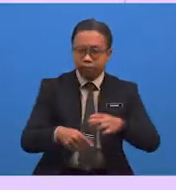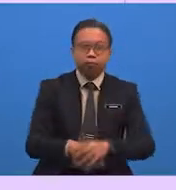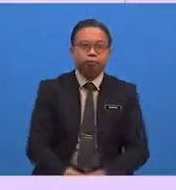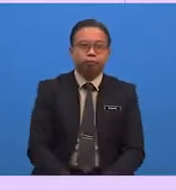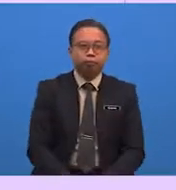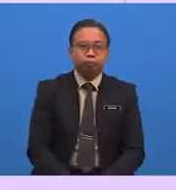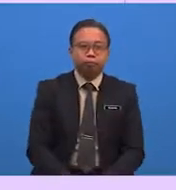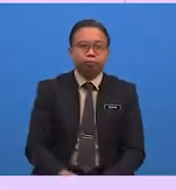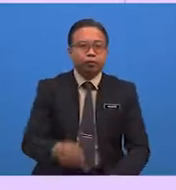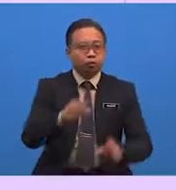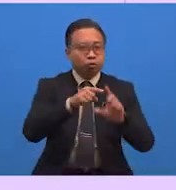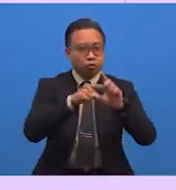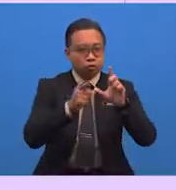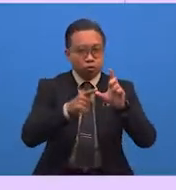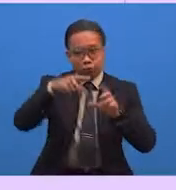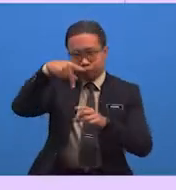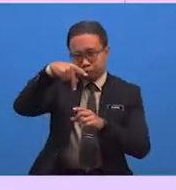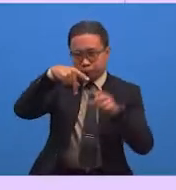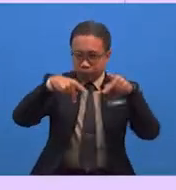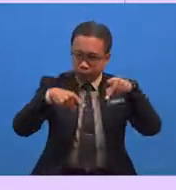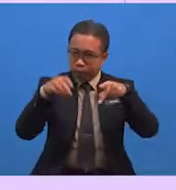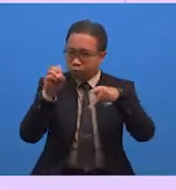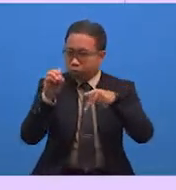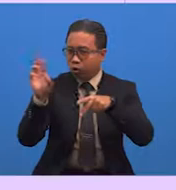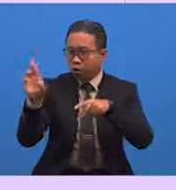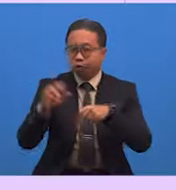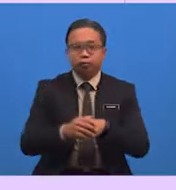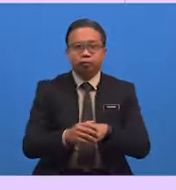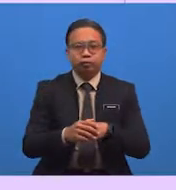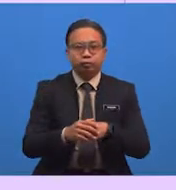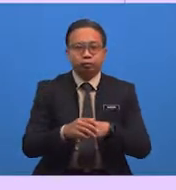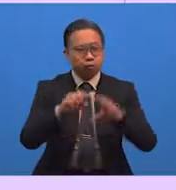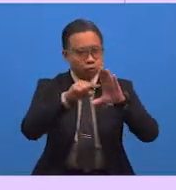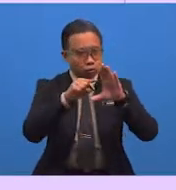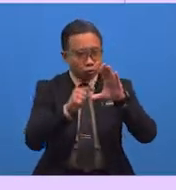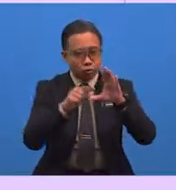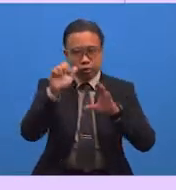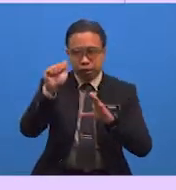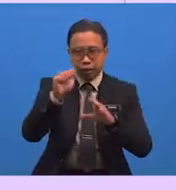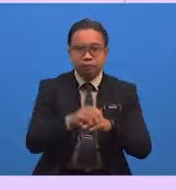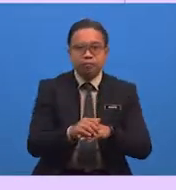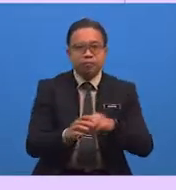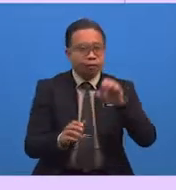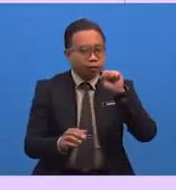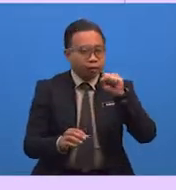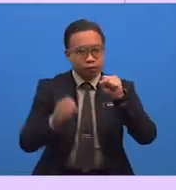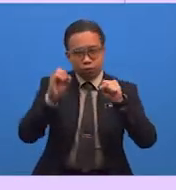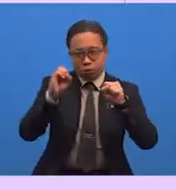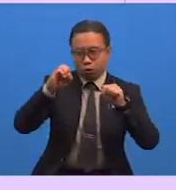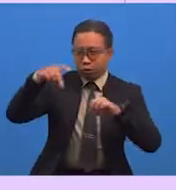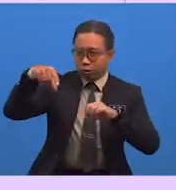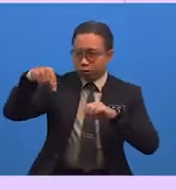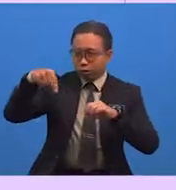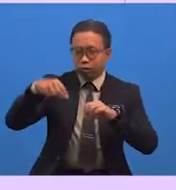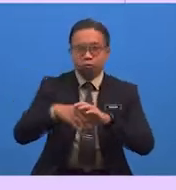Sudut POR ditandakan sebagai sudut A dan sudut SOQ yang